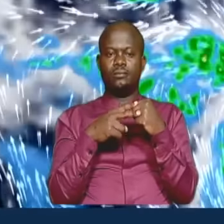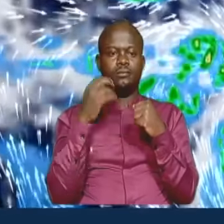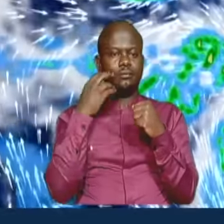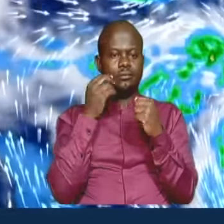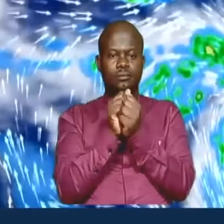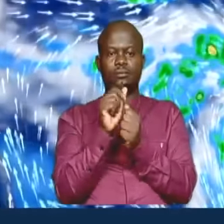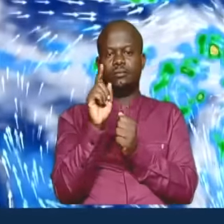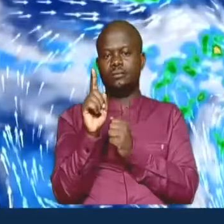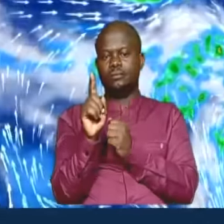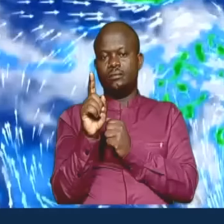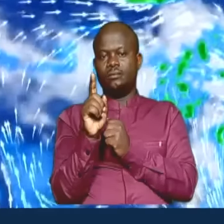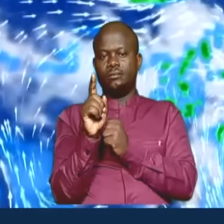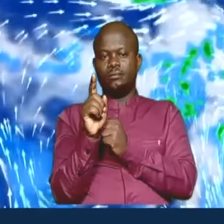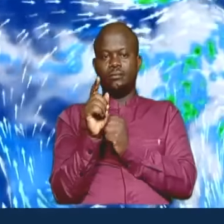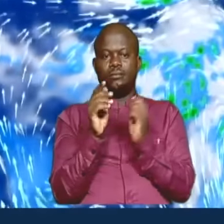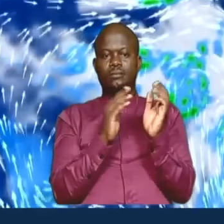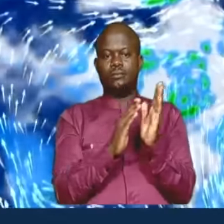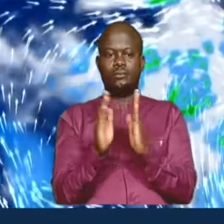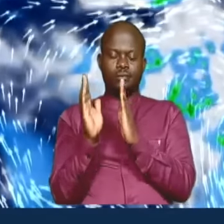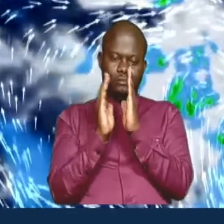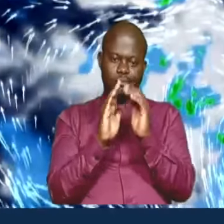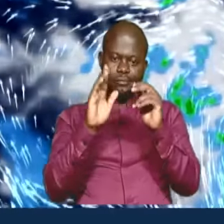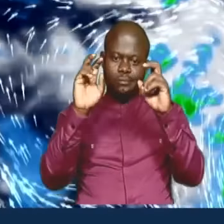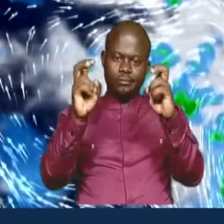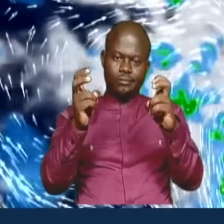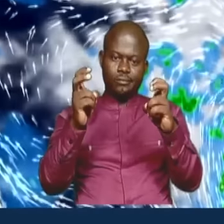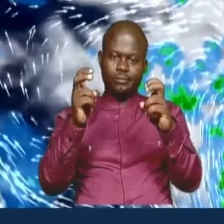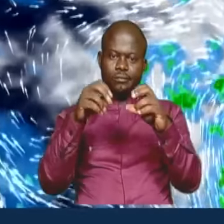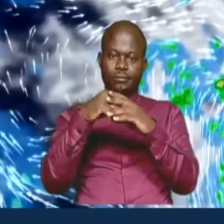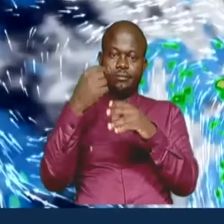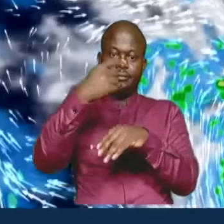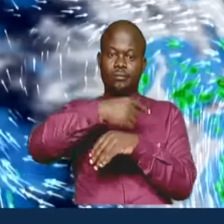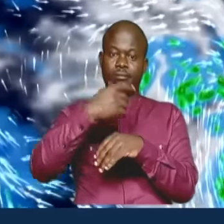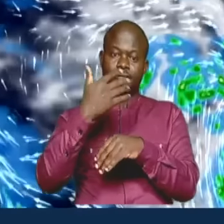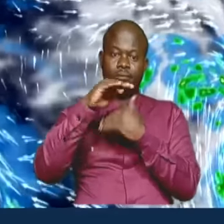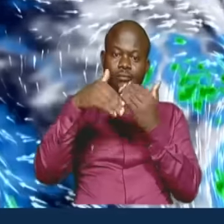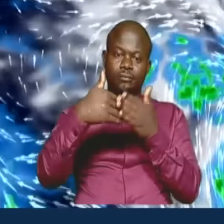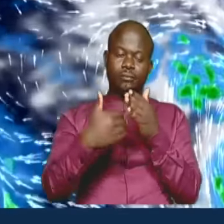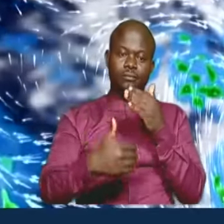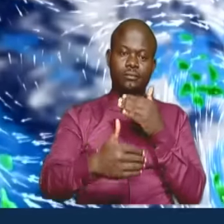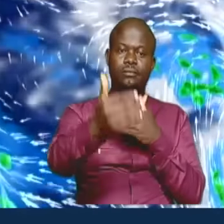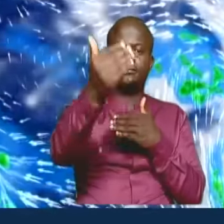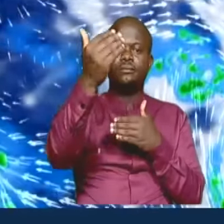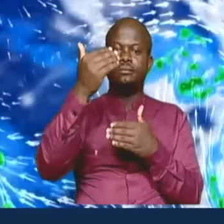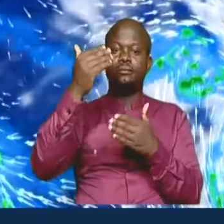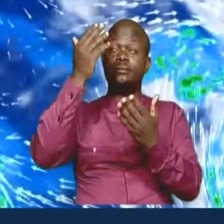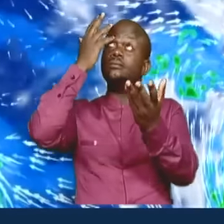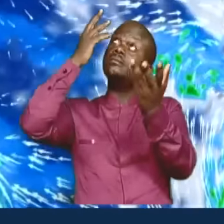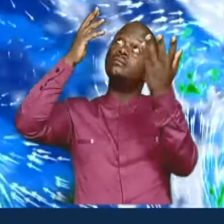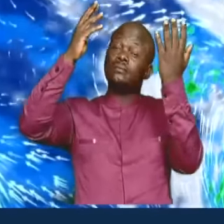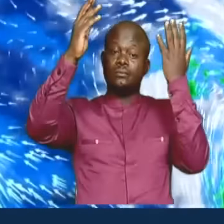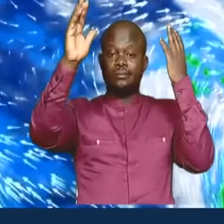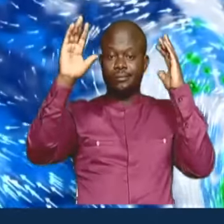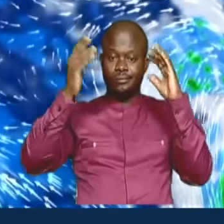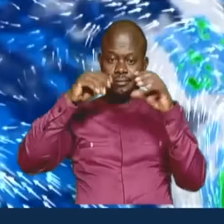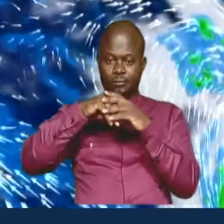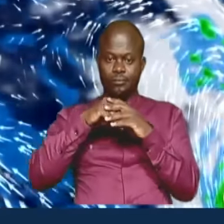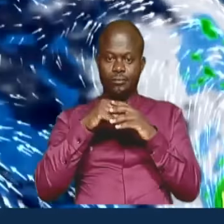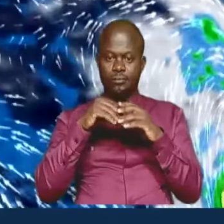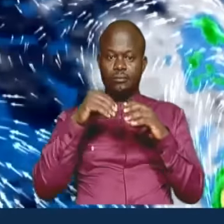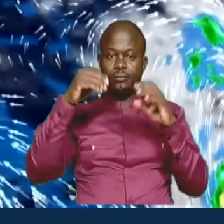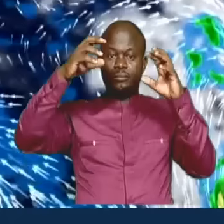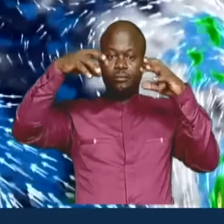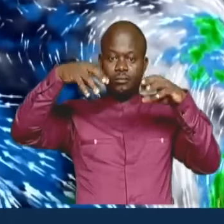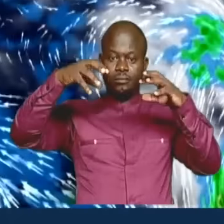Ugushyingo. Biteganyijwe yuko muri iyi minsi itanu iri imbere ikirere cy'u Rwanda harimo